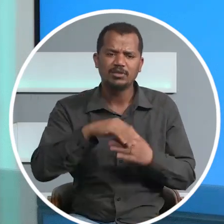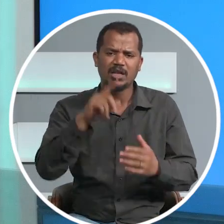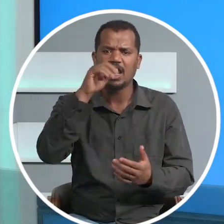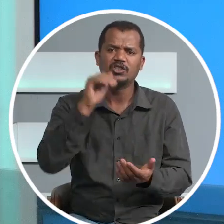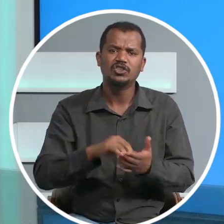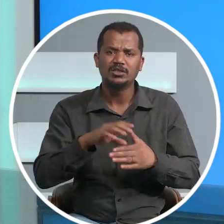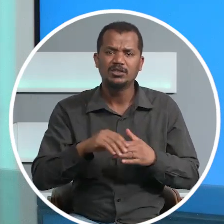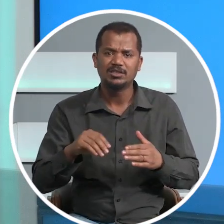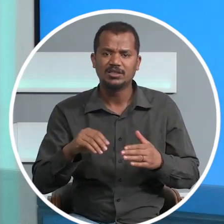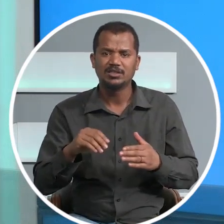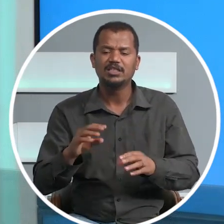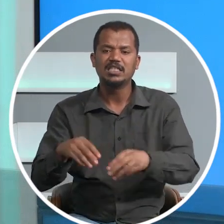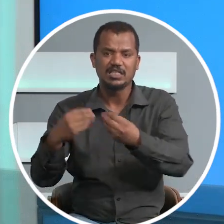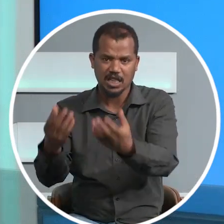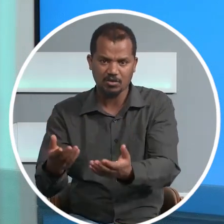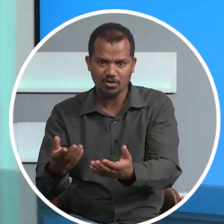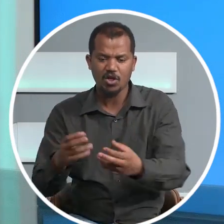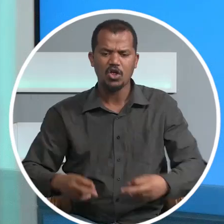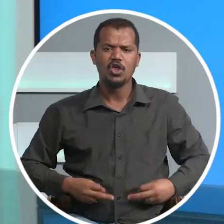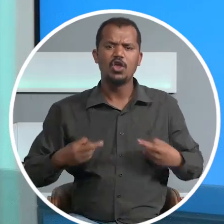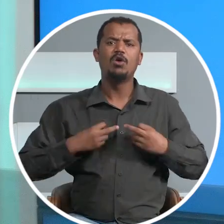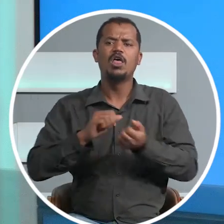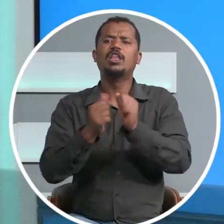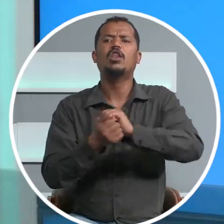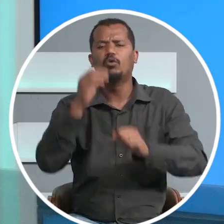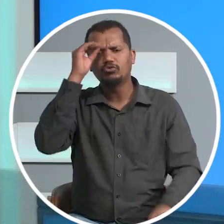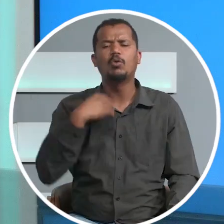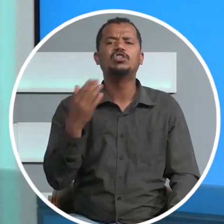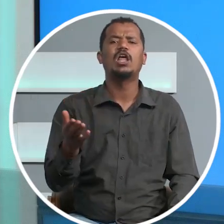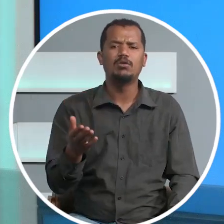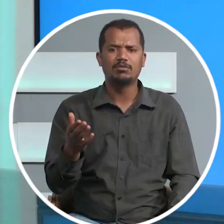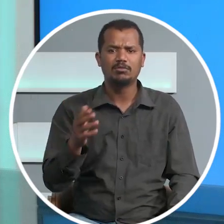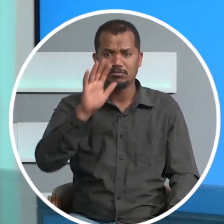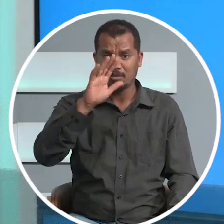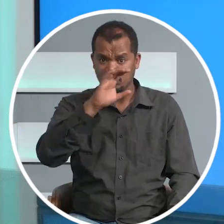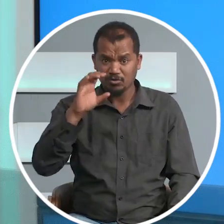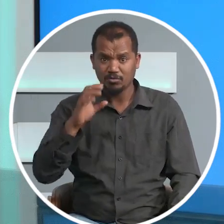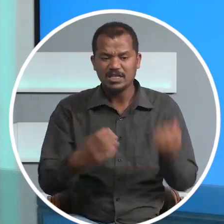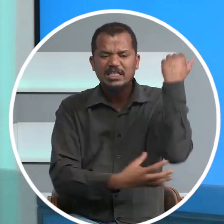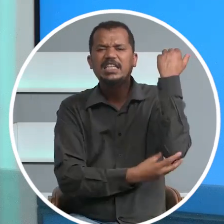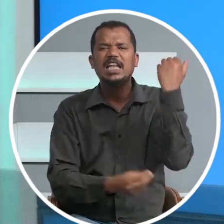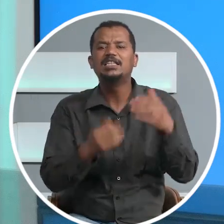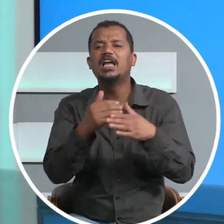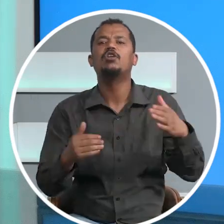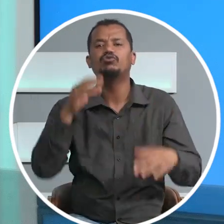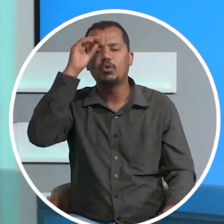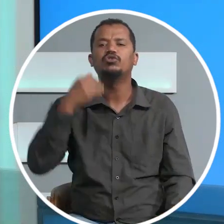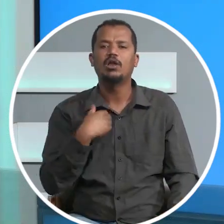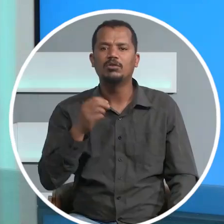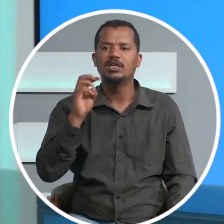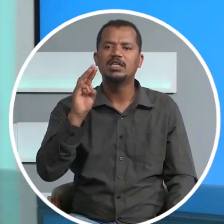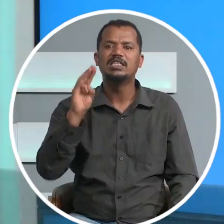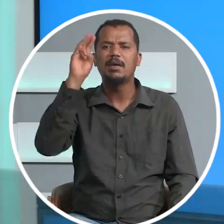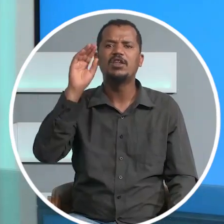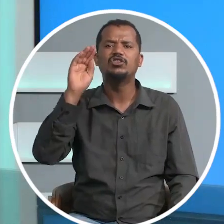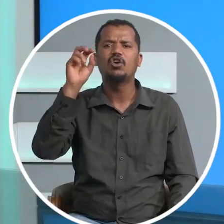1000 ብር ግራንት አረጋናቸው ህይወታቸው ተለወጡ ሰዎች ያለው በ500 ብር ደህንነትን የቀረፉ ሰዎች እንደውም